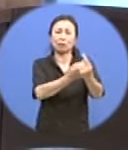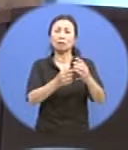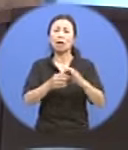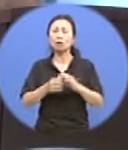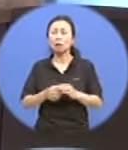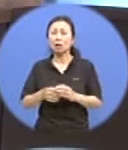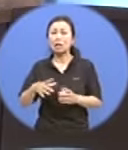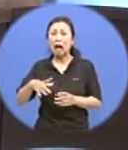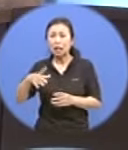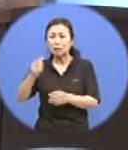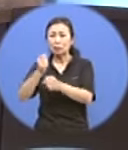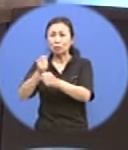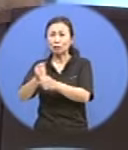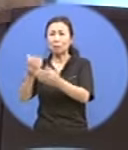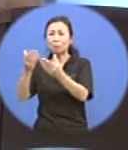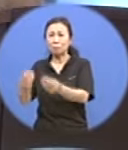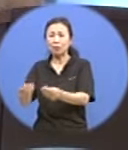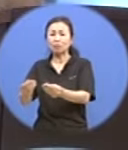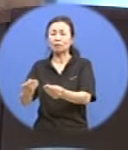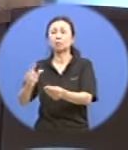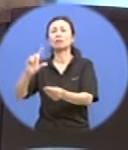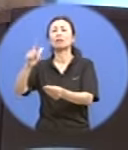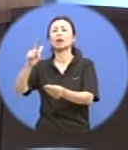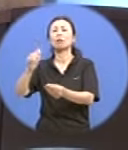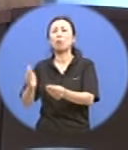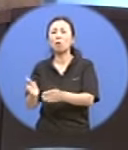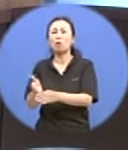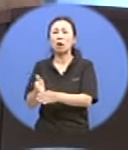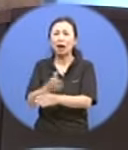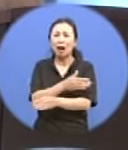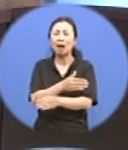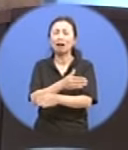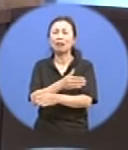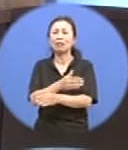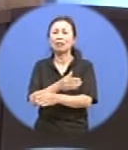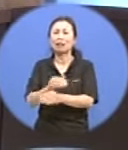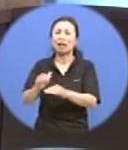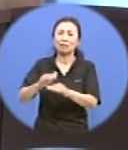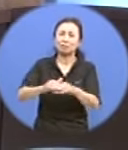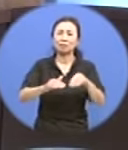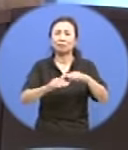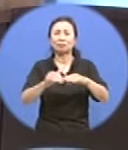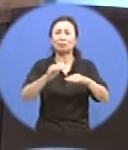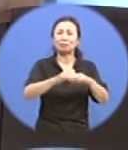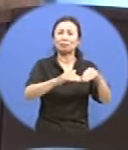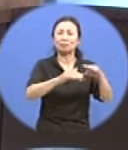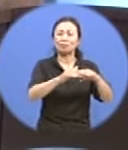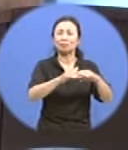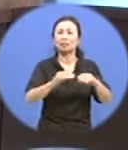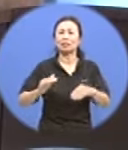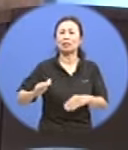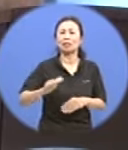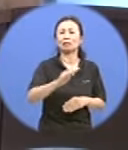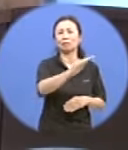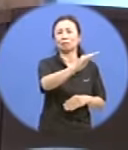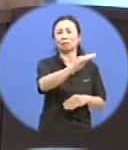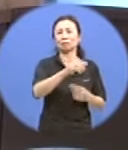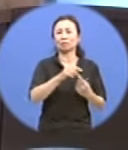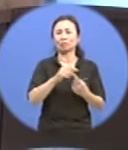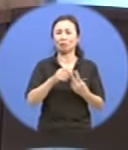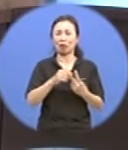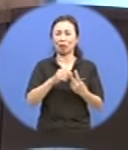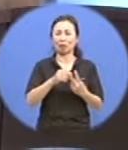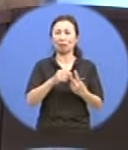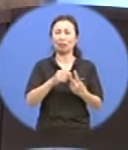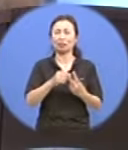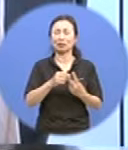に、逆にそこがスタートで積み上げていくと、はい、これ両方いるんじゃないかなと思うんです。そういう意味では絶えざる革新というのは我